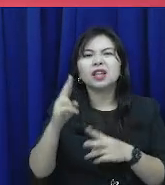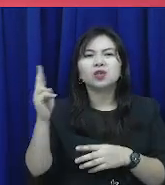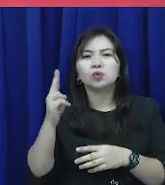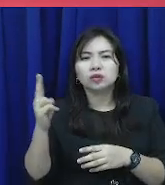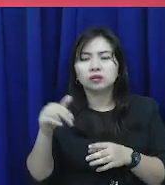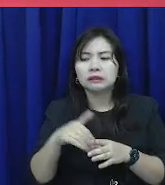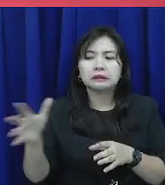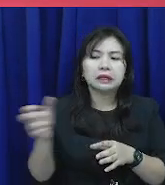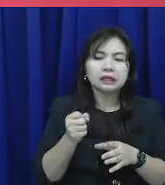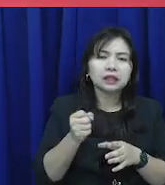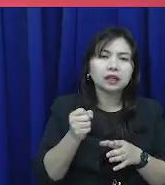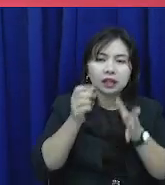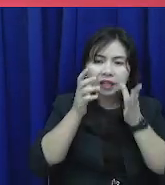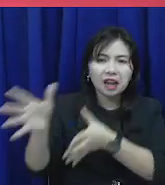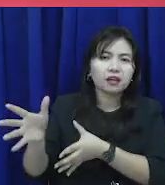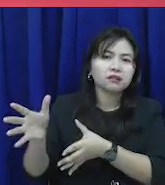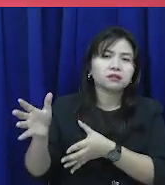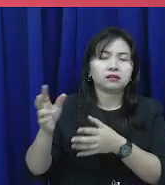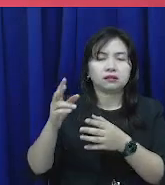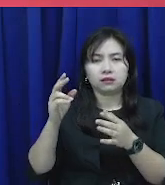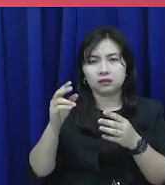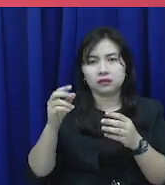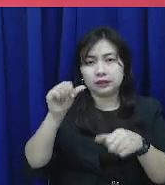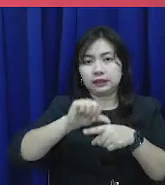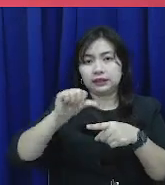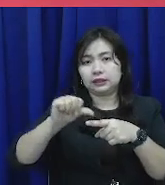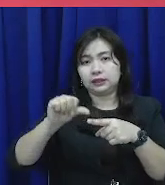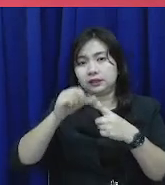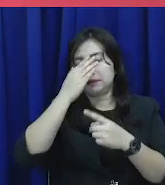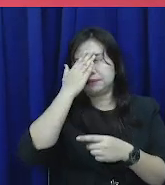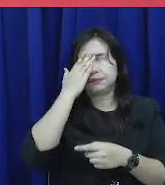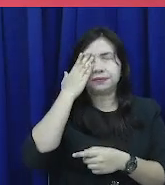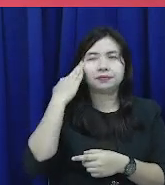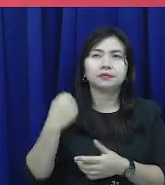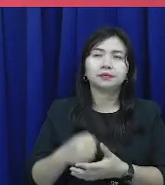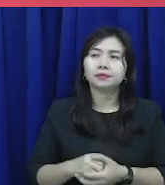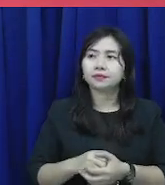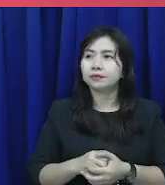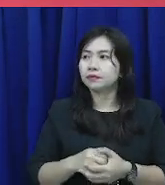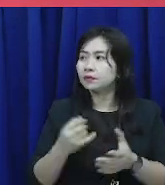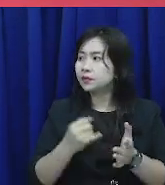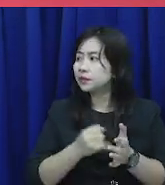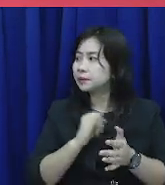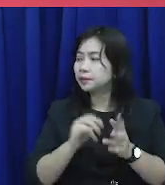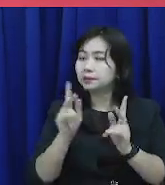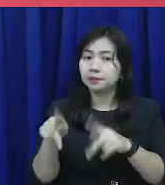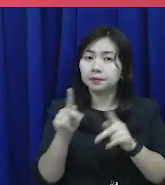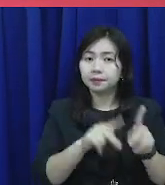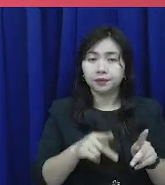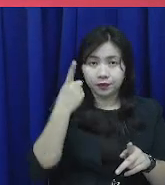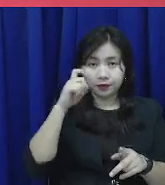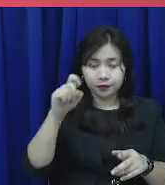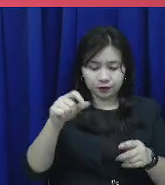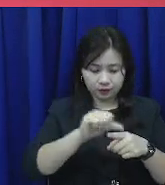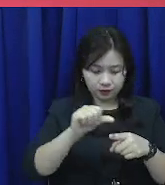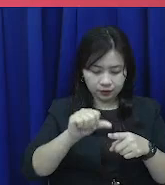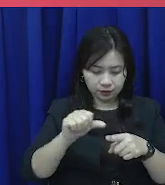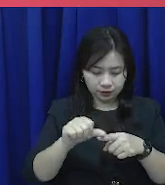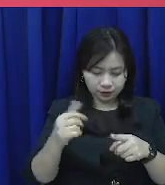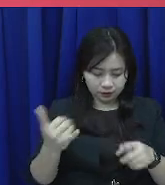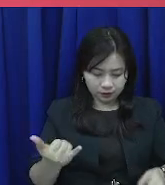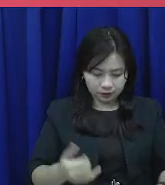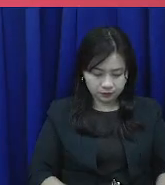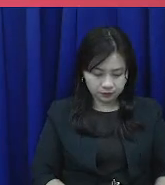nga napakaganda yung meaning going back to the meaning of the word cultivation eh it's preparing for the S binigay ko po sa inyo two